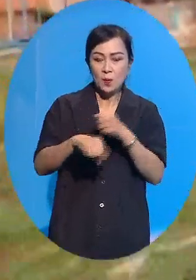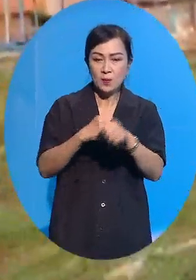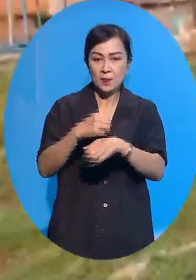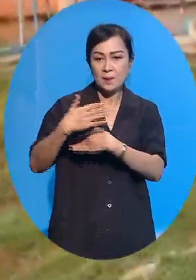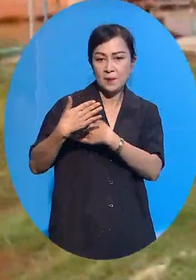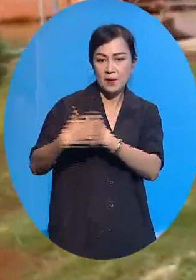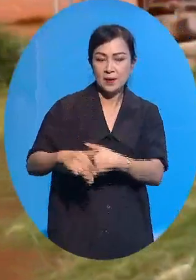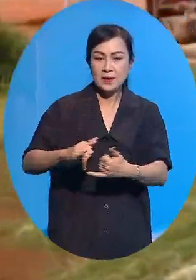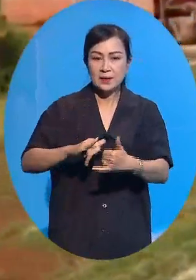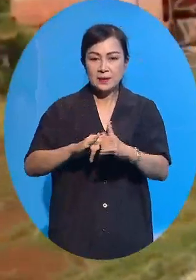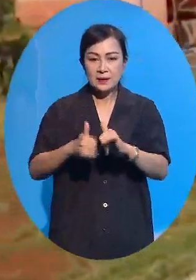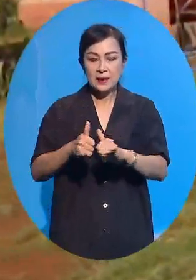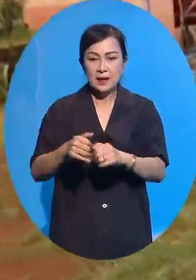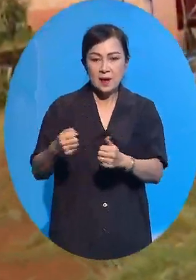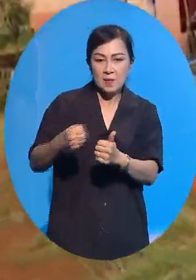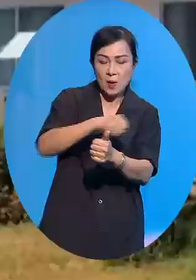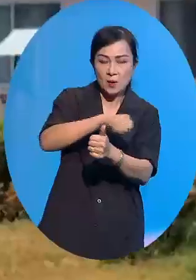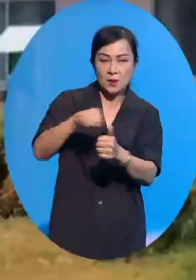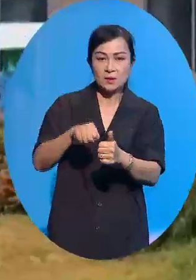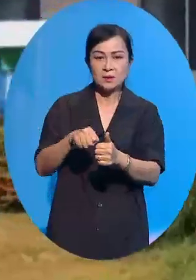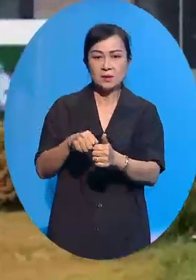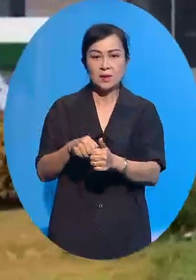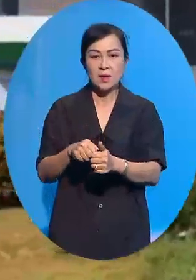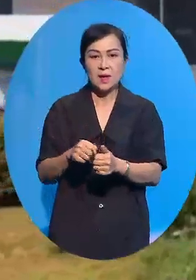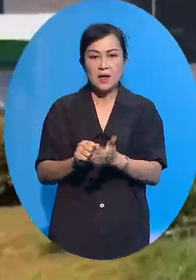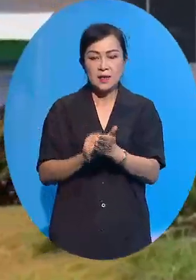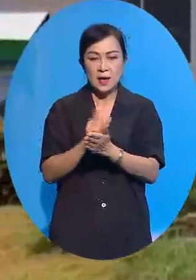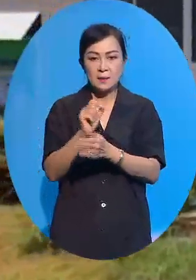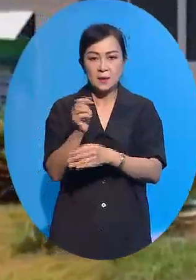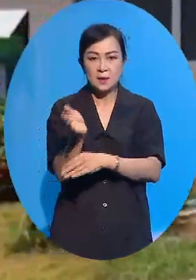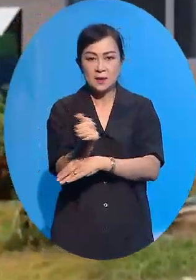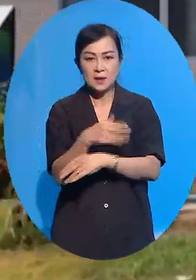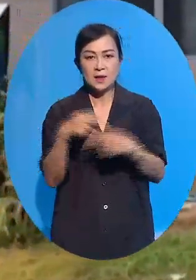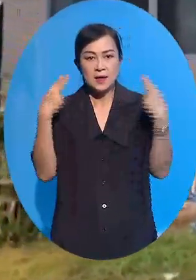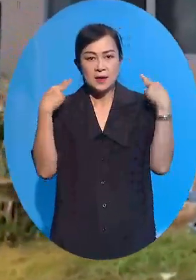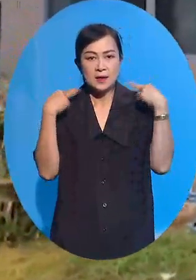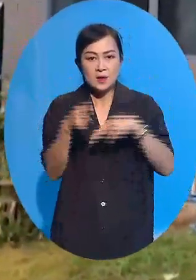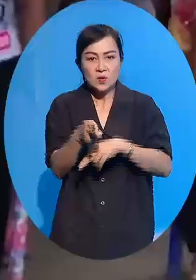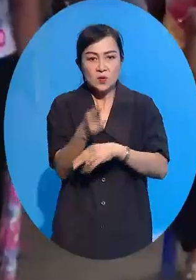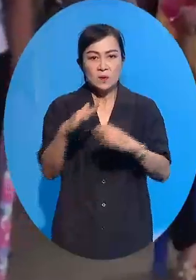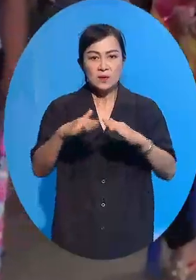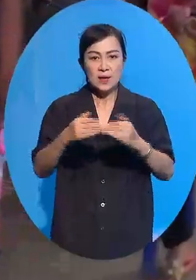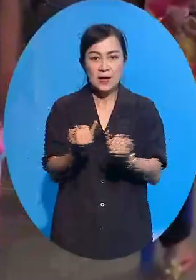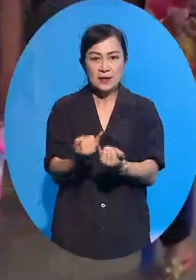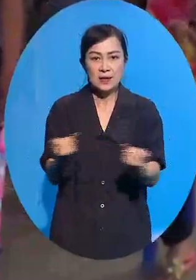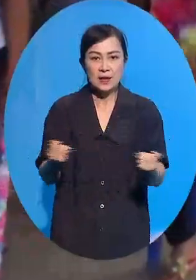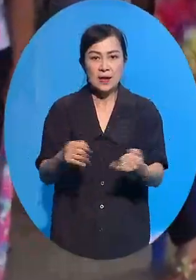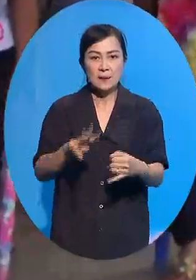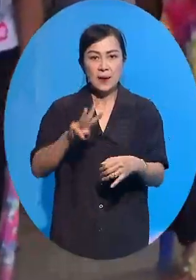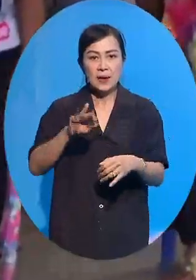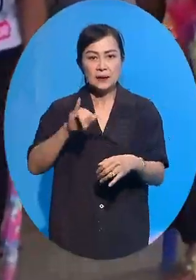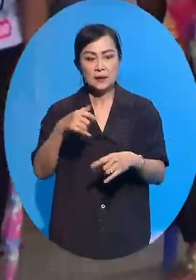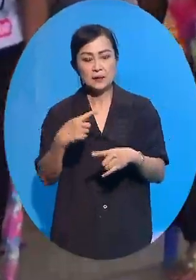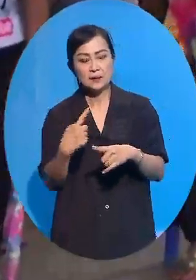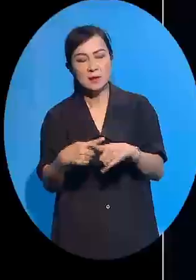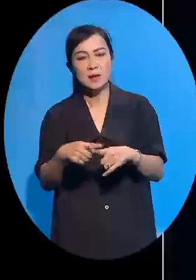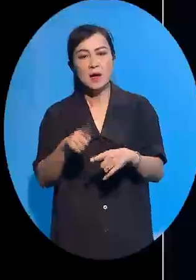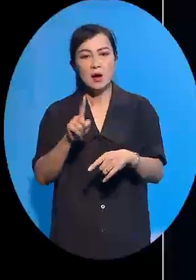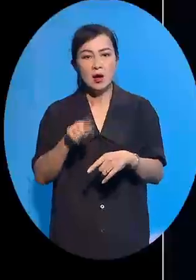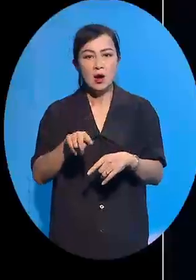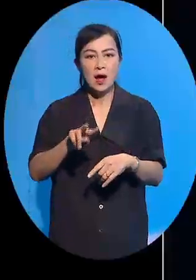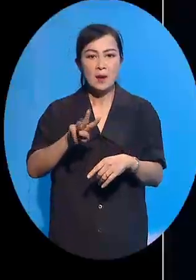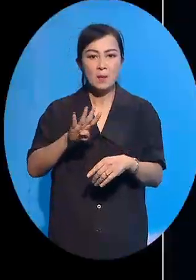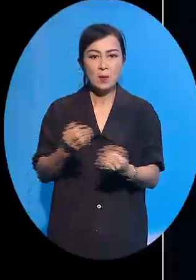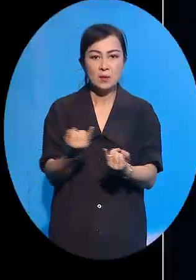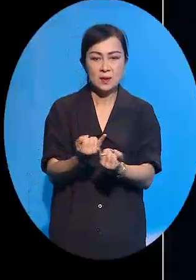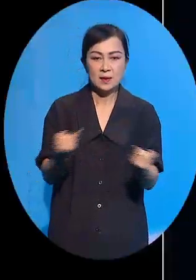lại đây liên tục xảy ra các vụ bạo lực. Vào tháng 10 năm ngoái, một cựu cảnh sát xả súng tại nhà trẻ khiến 36 người thiệt mạng, trong đó có